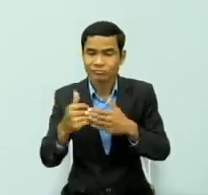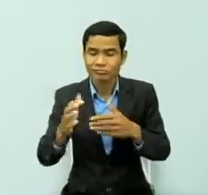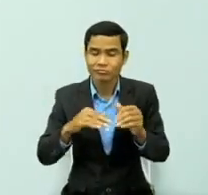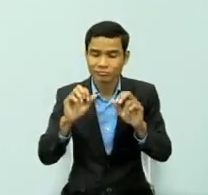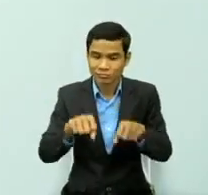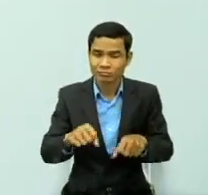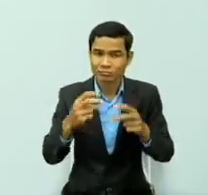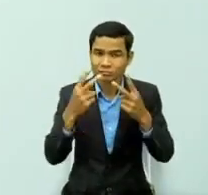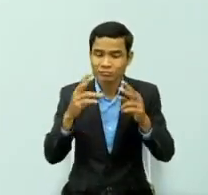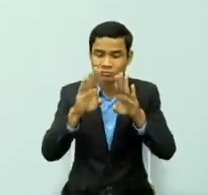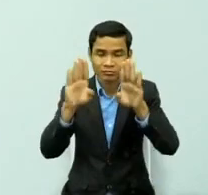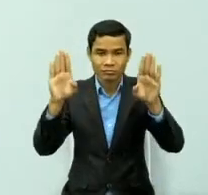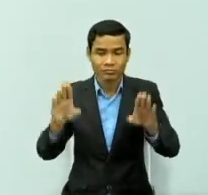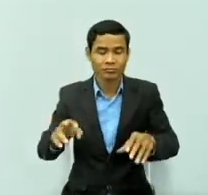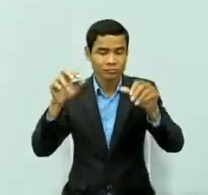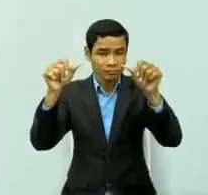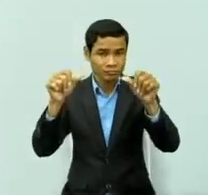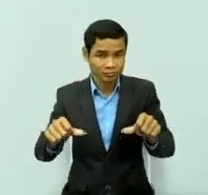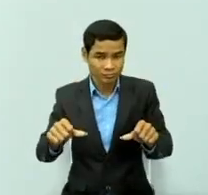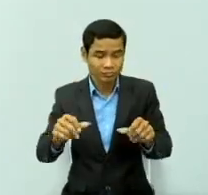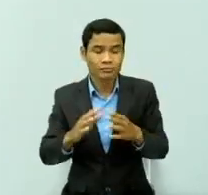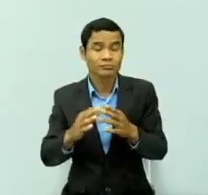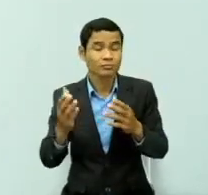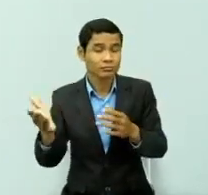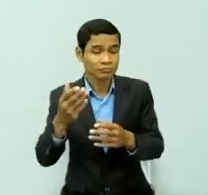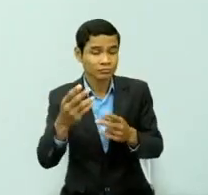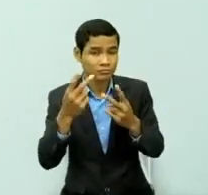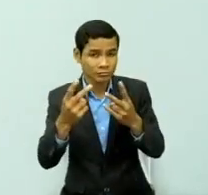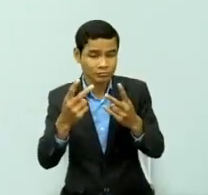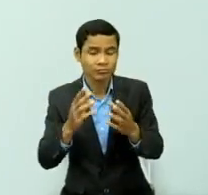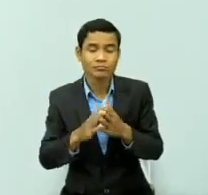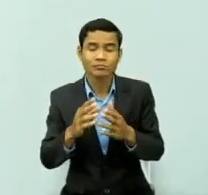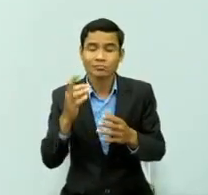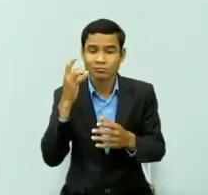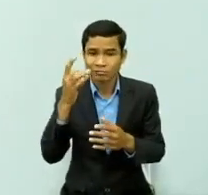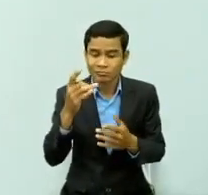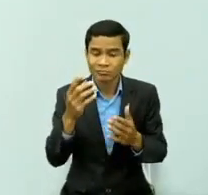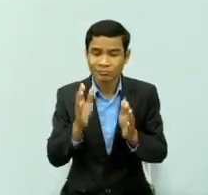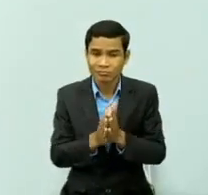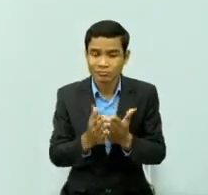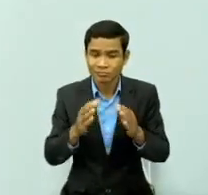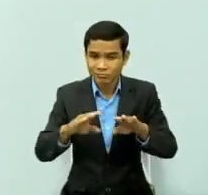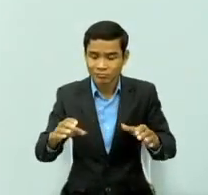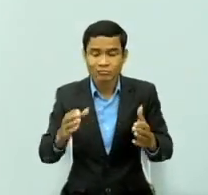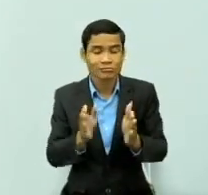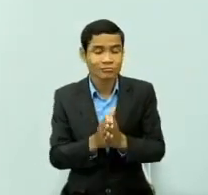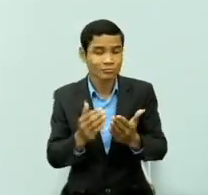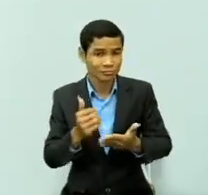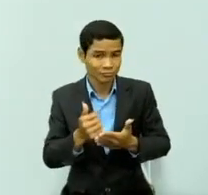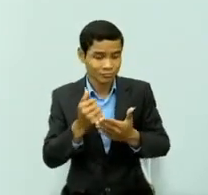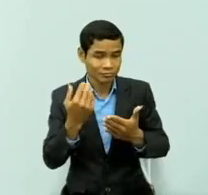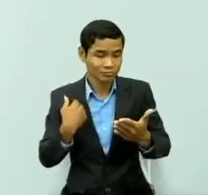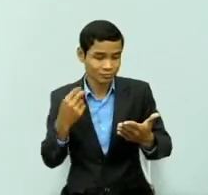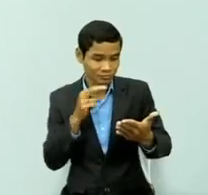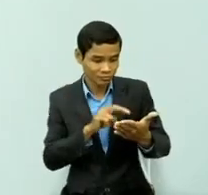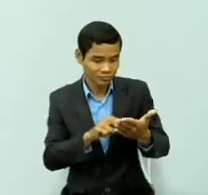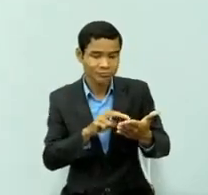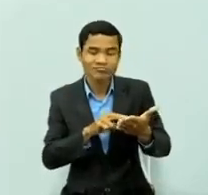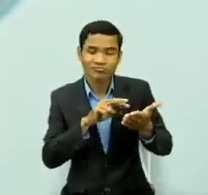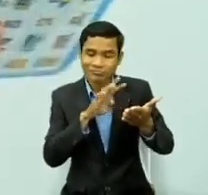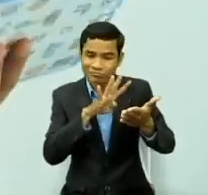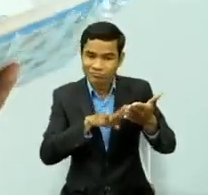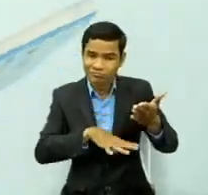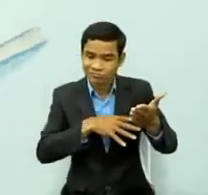ង្ហាញកូននៅពេលបន្តិចទៀតណាអ្នកគ្រូណែនាំកូនកូនដែលមានសិភៅជំនួយសិនកូនមើលតារាងនៅក្នុងសិភៅជំនួយរបស់កូ